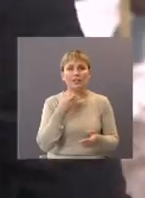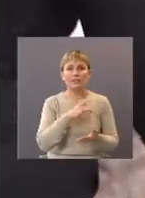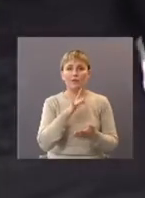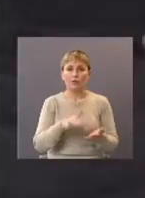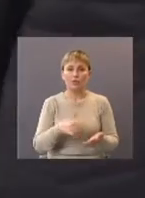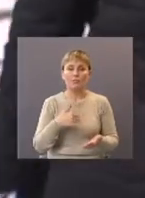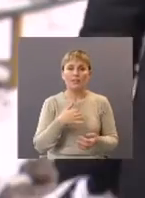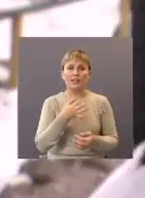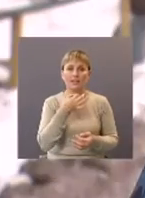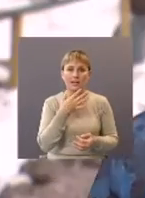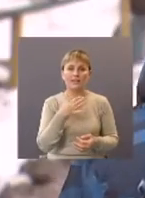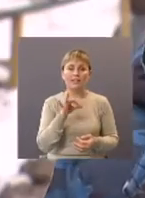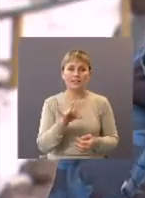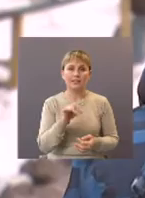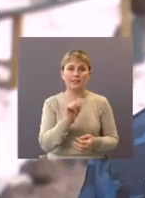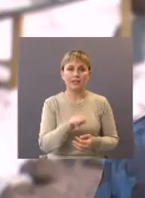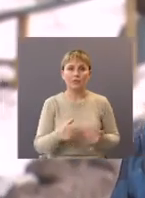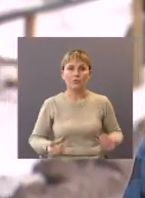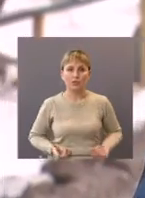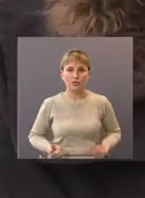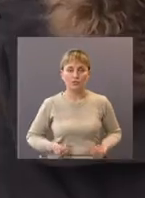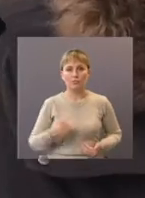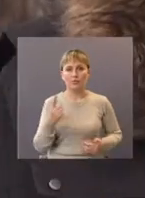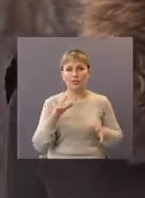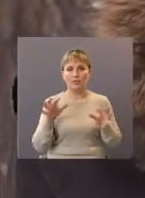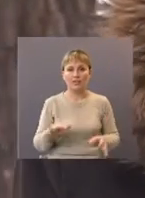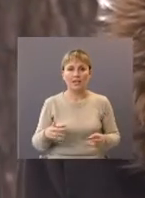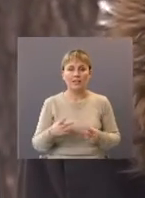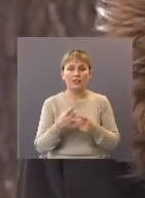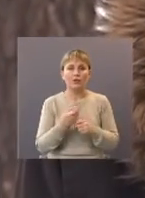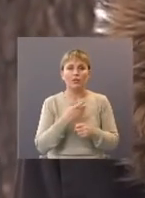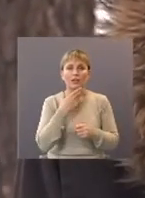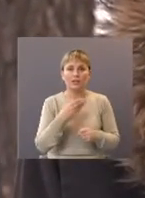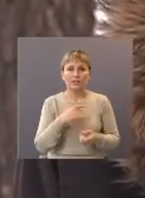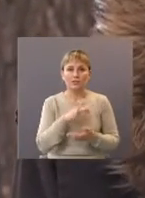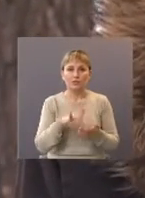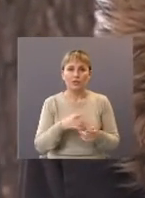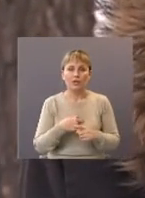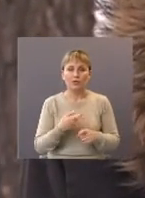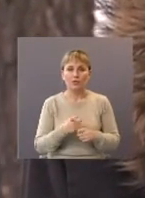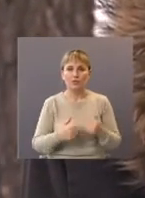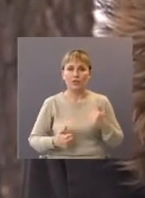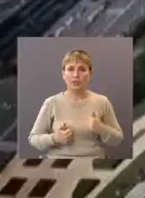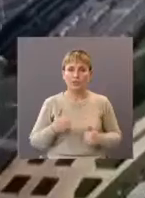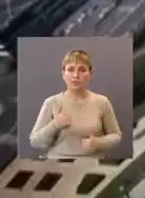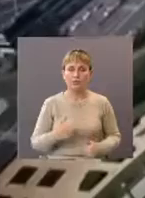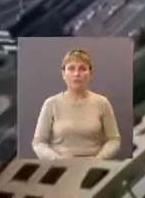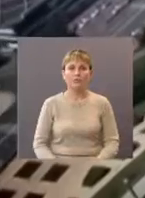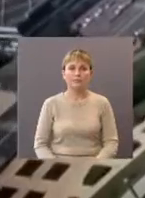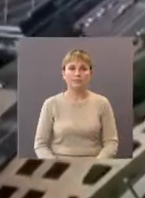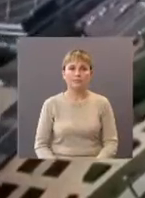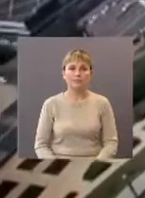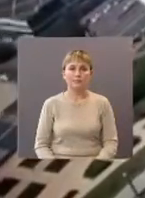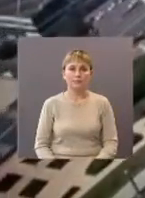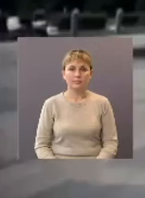Мне она нравится, и там живет первый президент. Астана очень красивый город, и я очень горжусь, что она является нашей столицей.